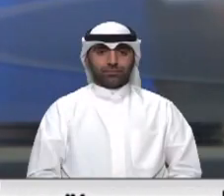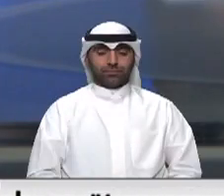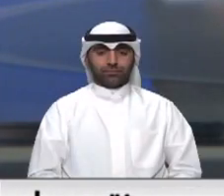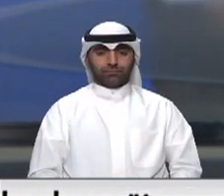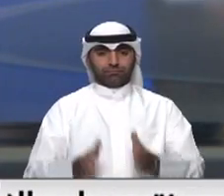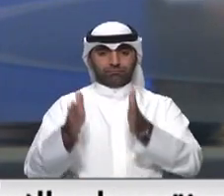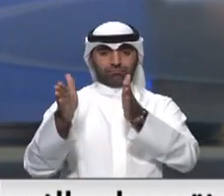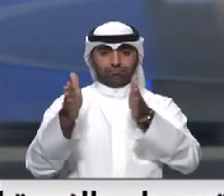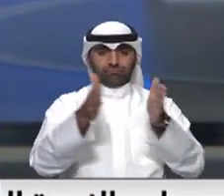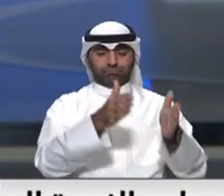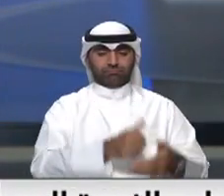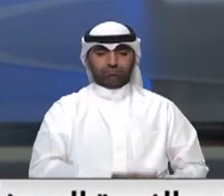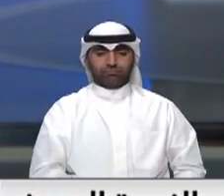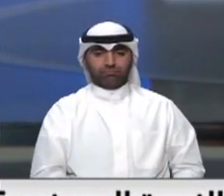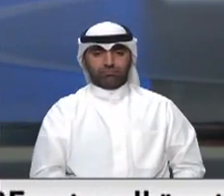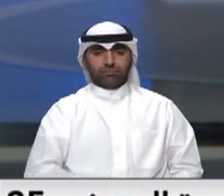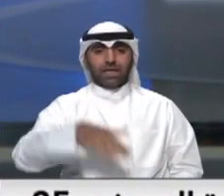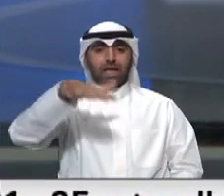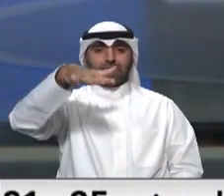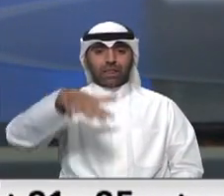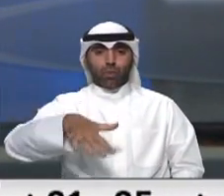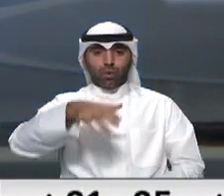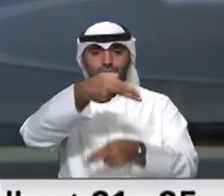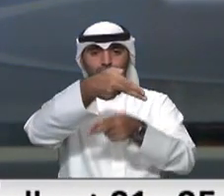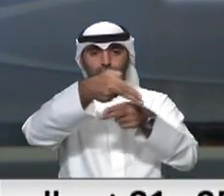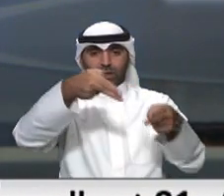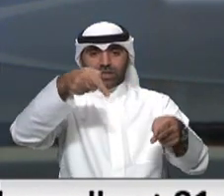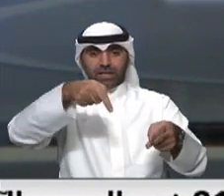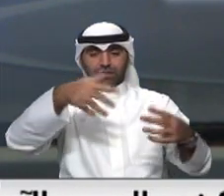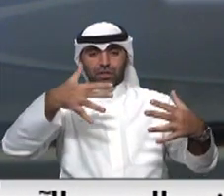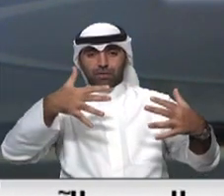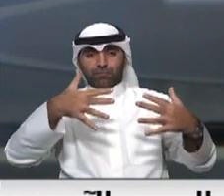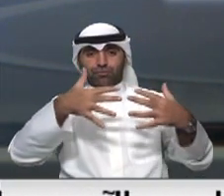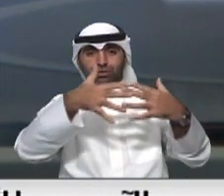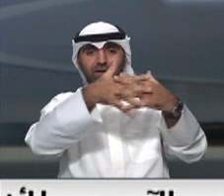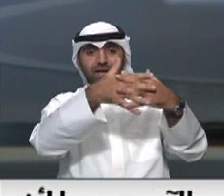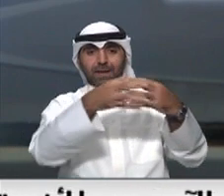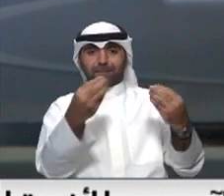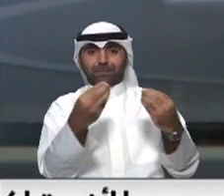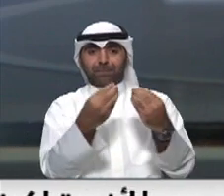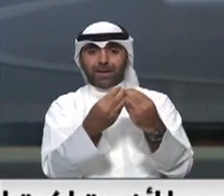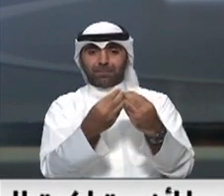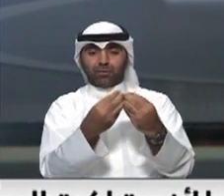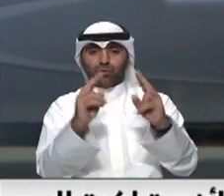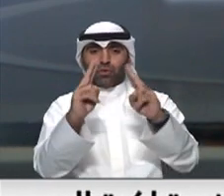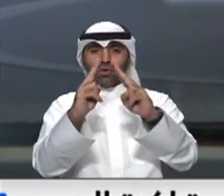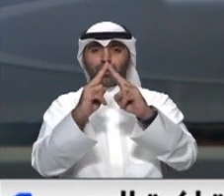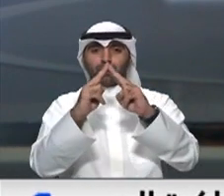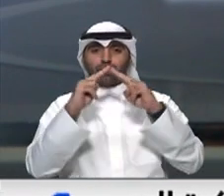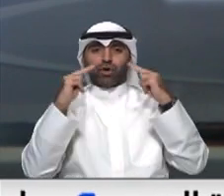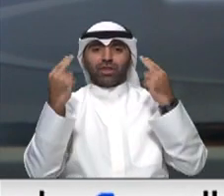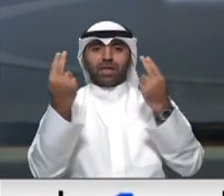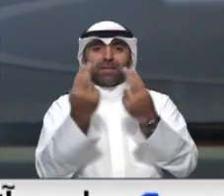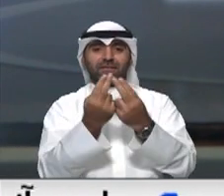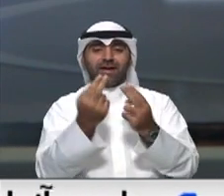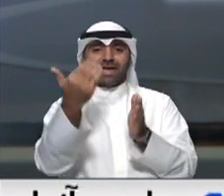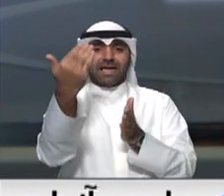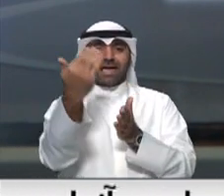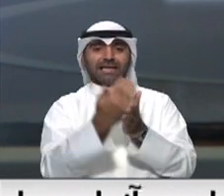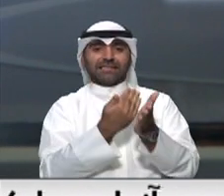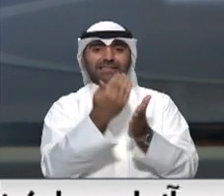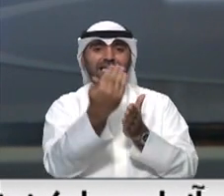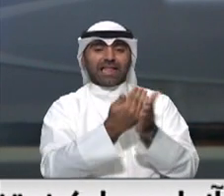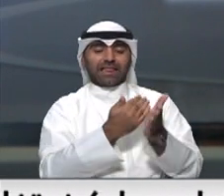شاركت دوله الكويت في القمه الاقتصاديه العربيه البريطانيه الثالثه والتي تنعقد تحت شعار استدامه